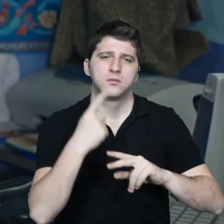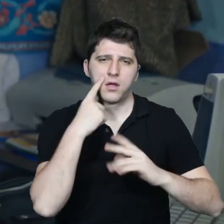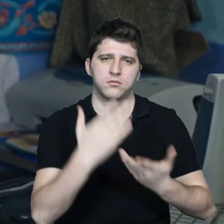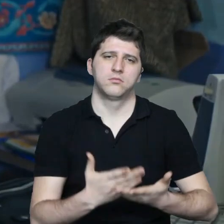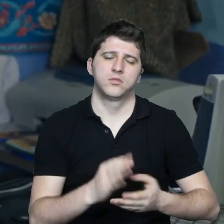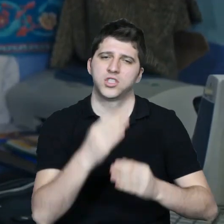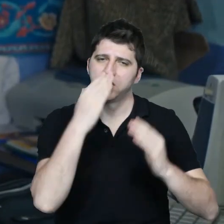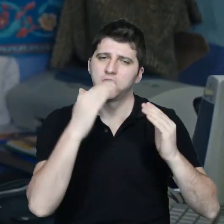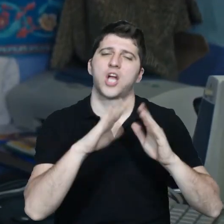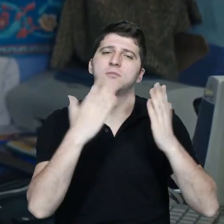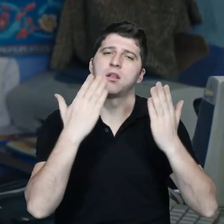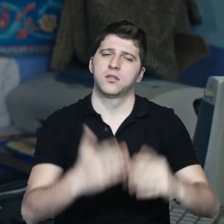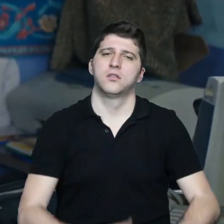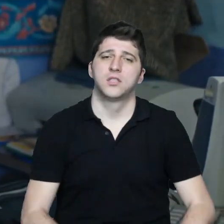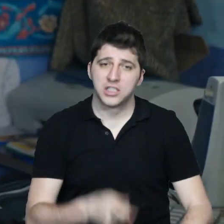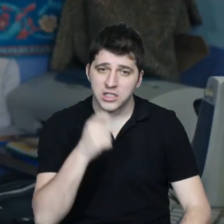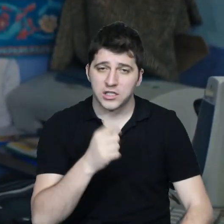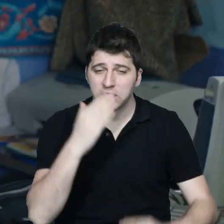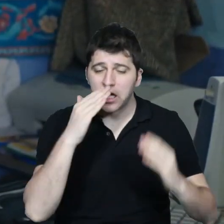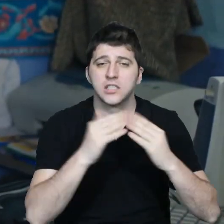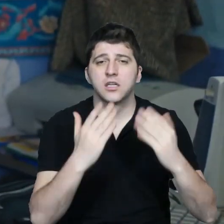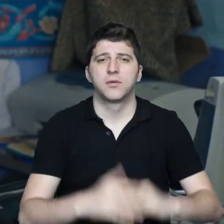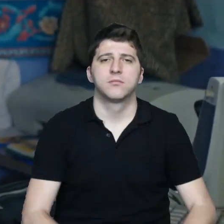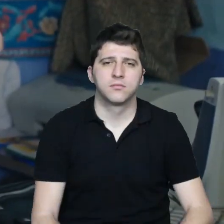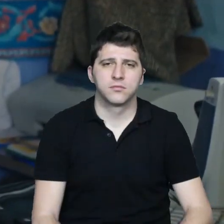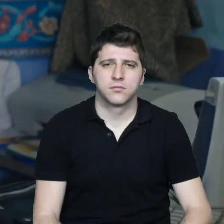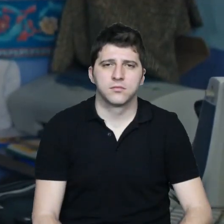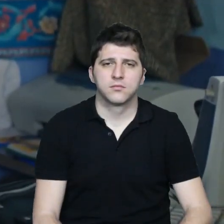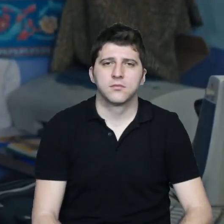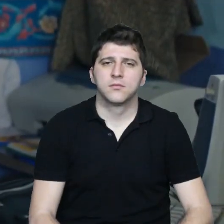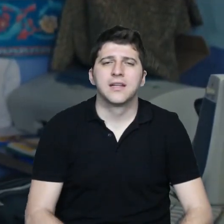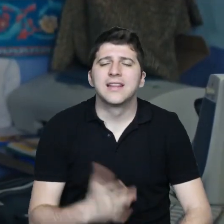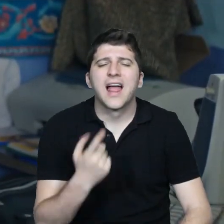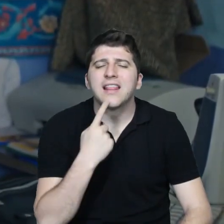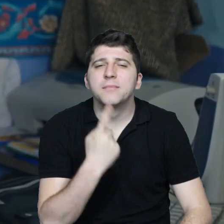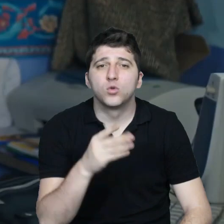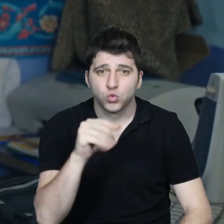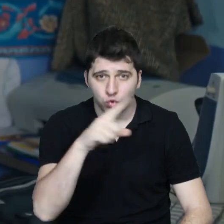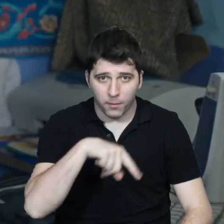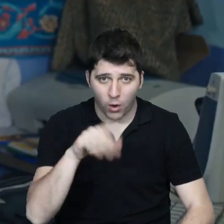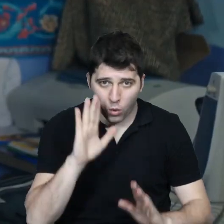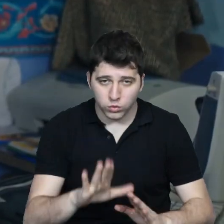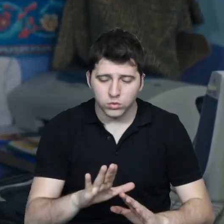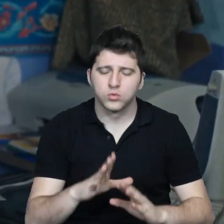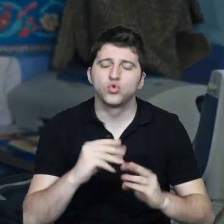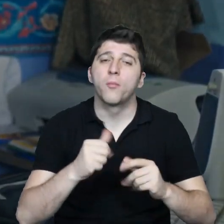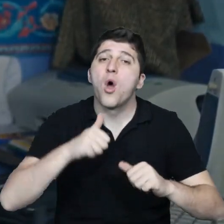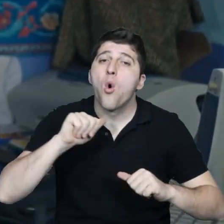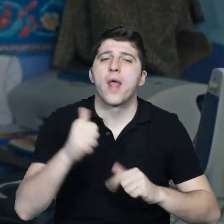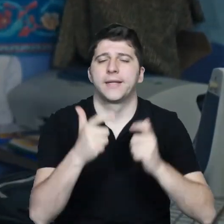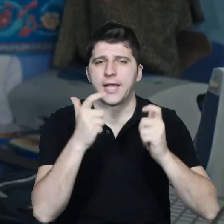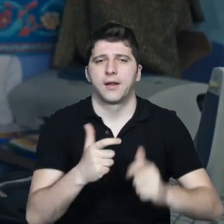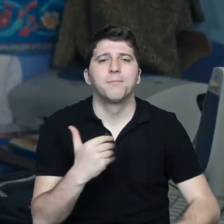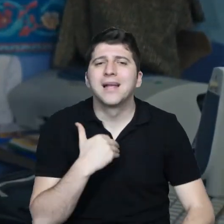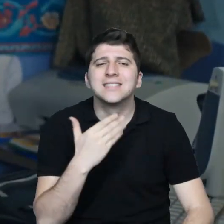hiç yakıştıramadım bunu. Gerçekten yakıştıramadım. Ne demişler? Toprağın olsun, saksıda olsun. Ya